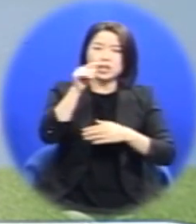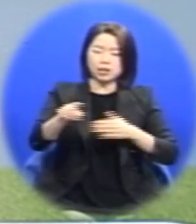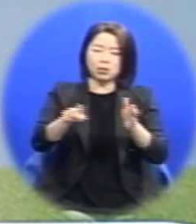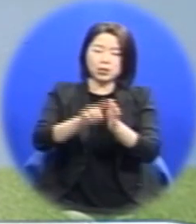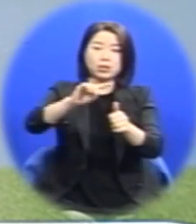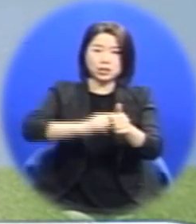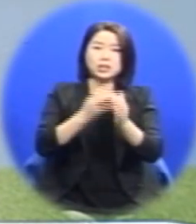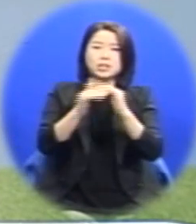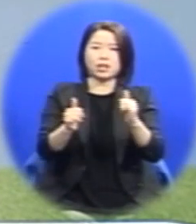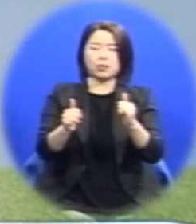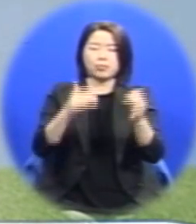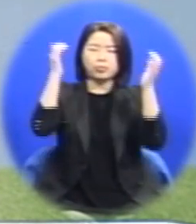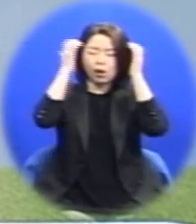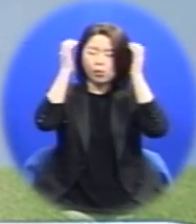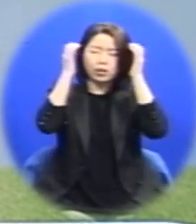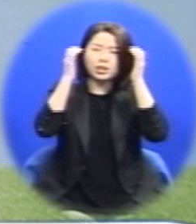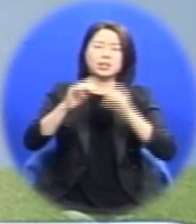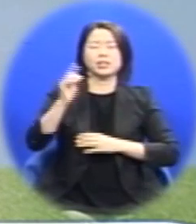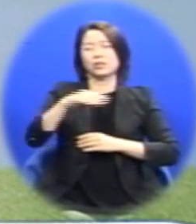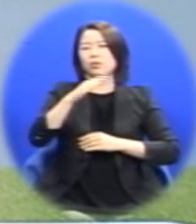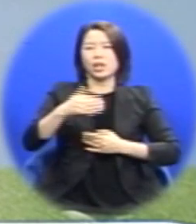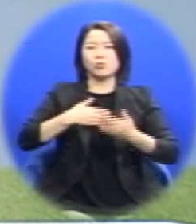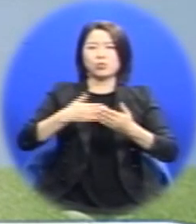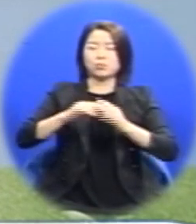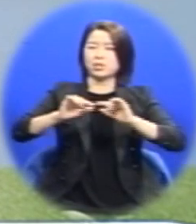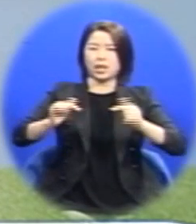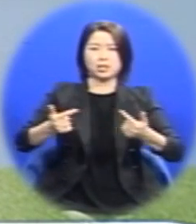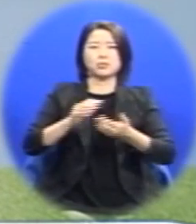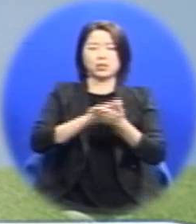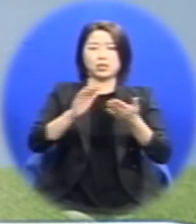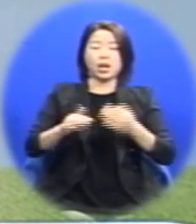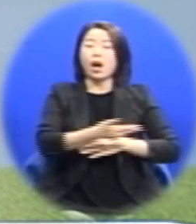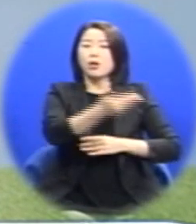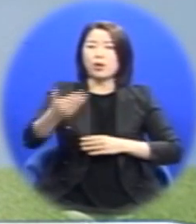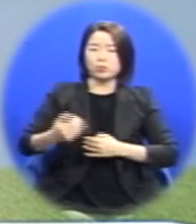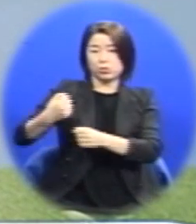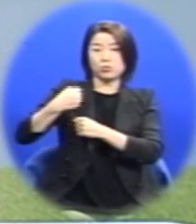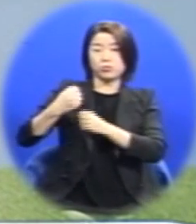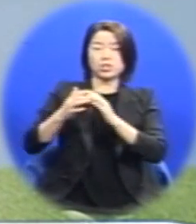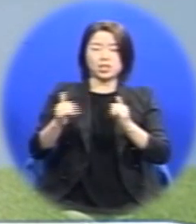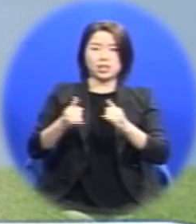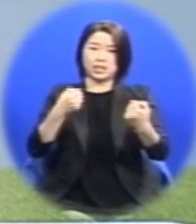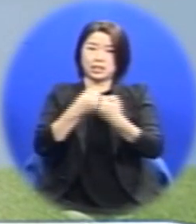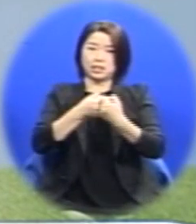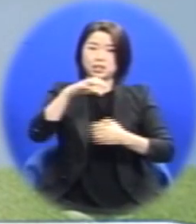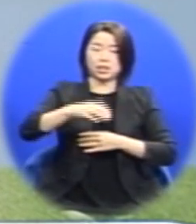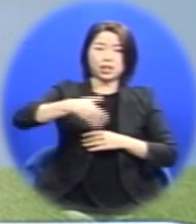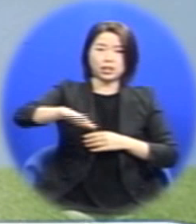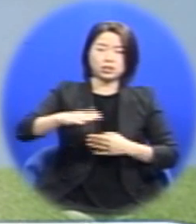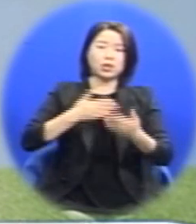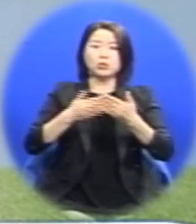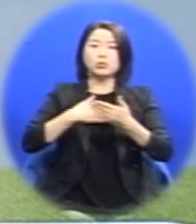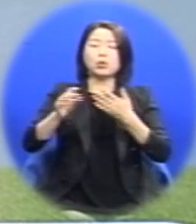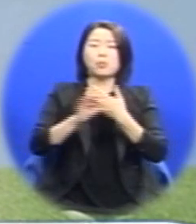사람은 고난이 절대로 두렵지 않아요. 여러분, 군인이 전쟁터에 나가는 게